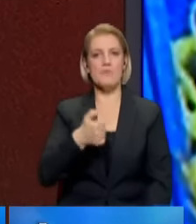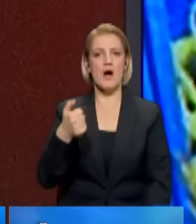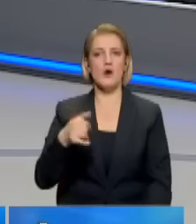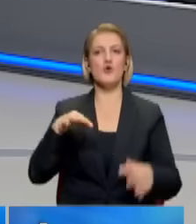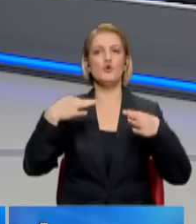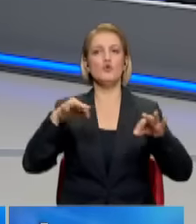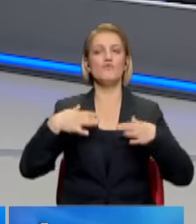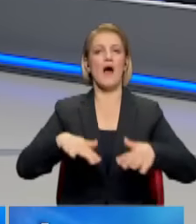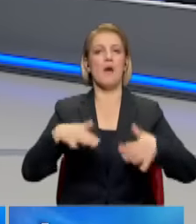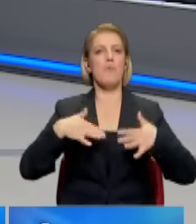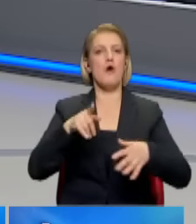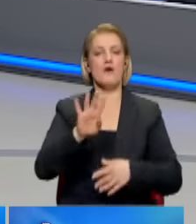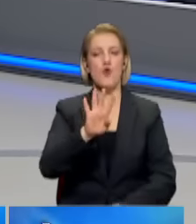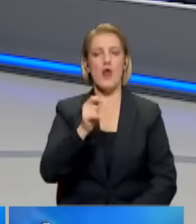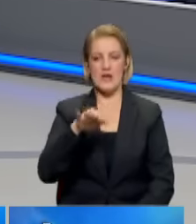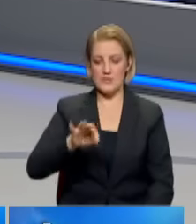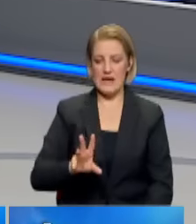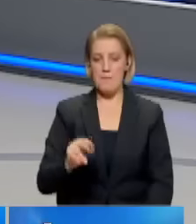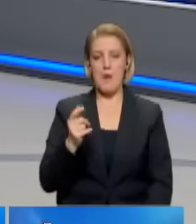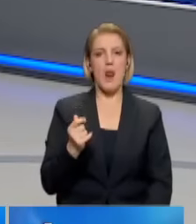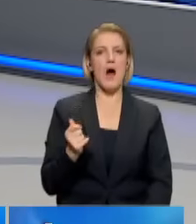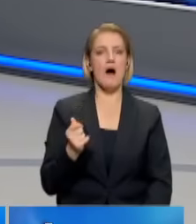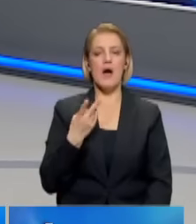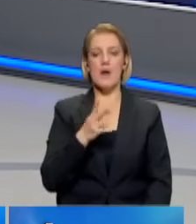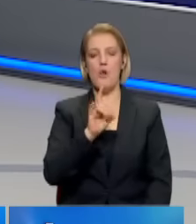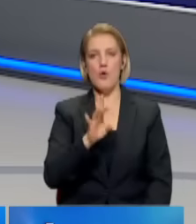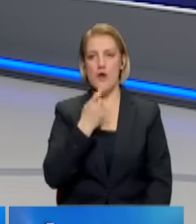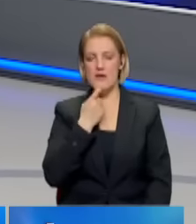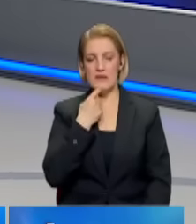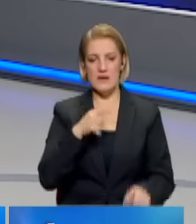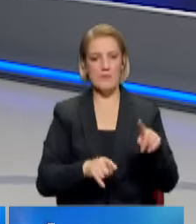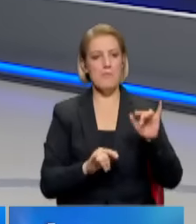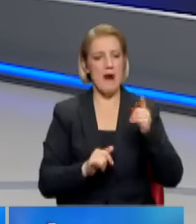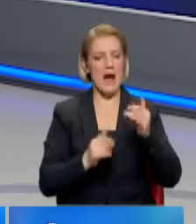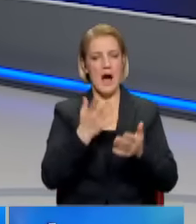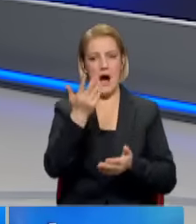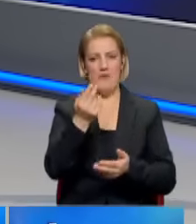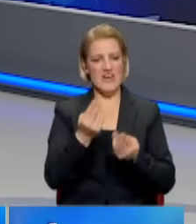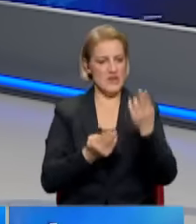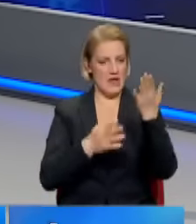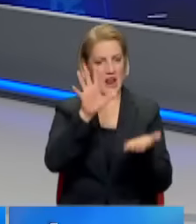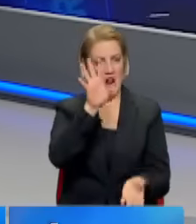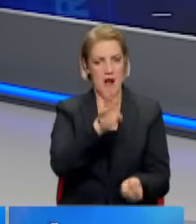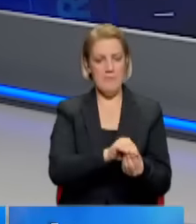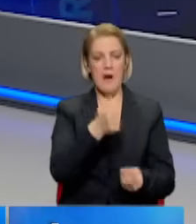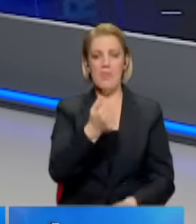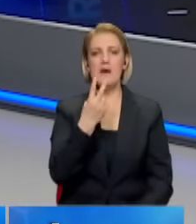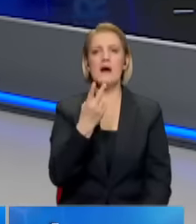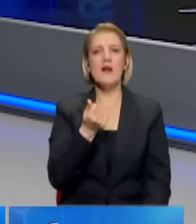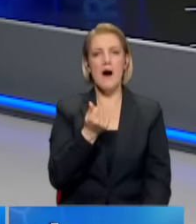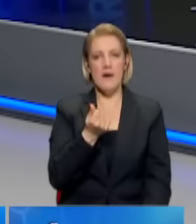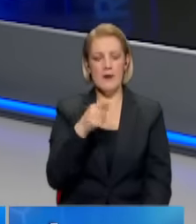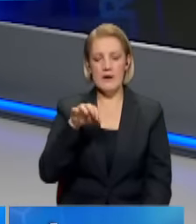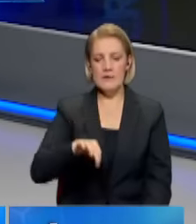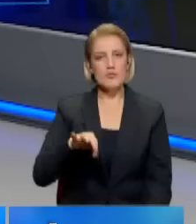Yufka 4 liraymış 70 liraya yükselmiş. Yani 2014 yılında bu market alışverişi tamamı 62 lira